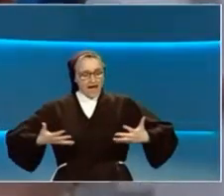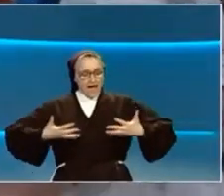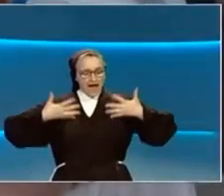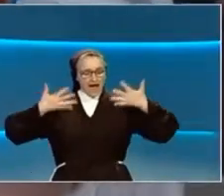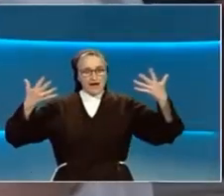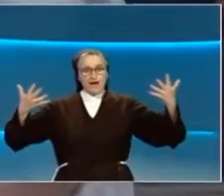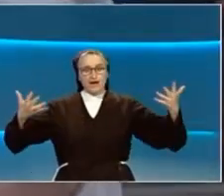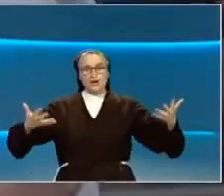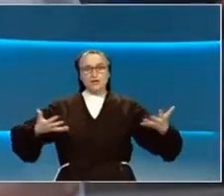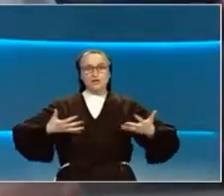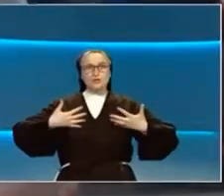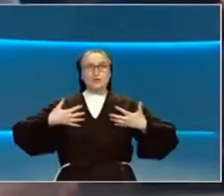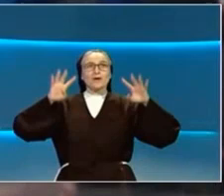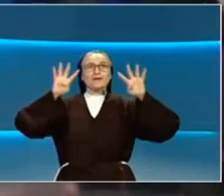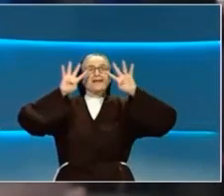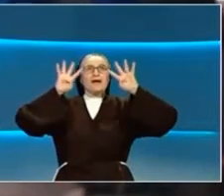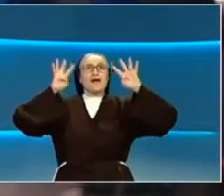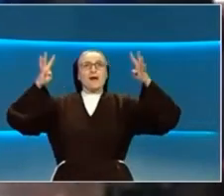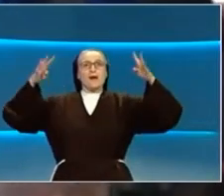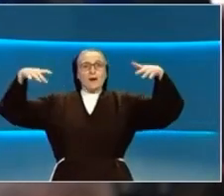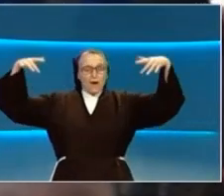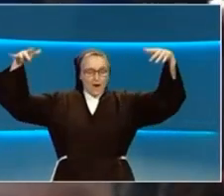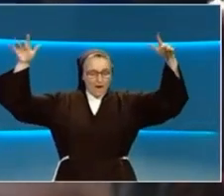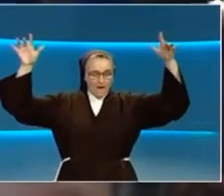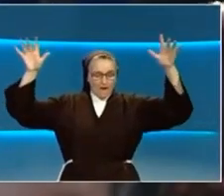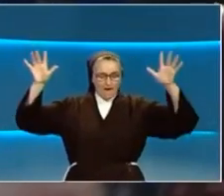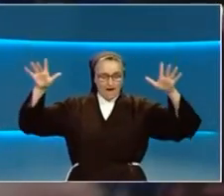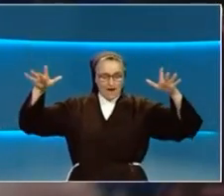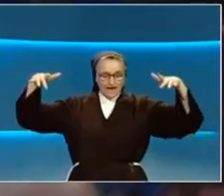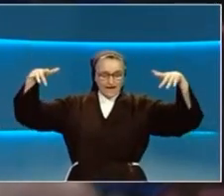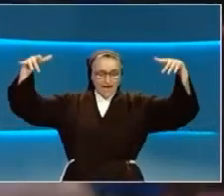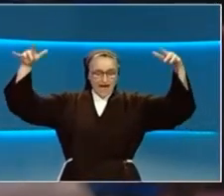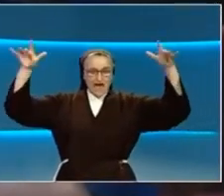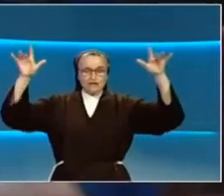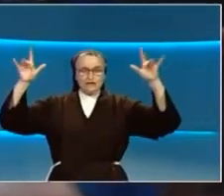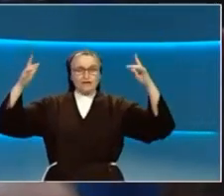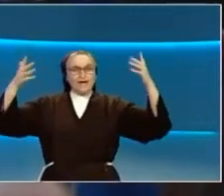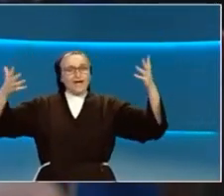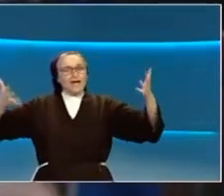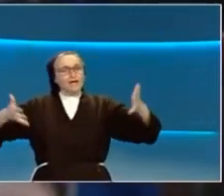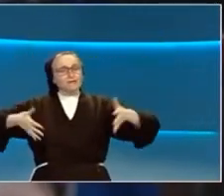Exultet iam angelica turba celorum,